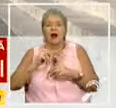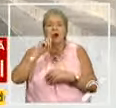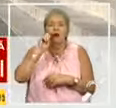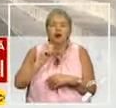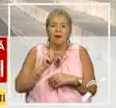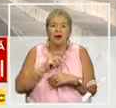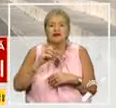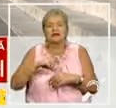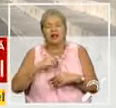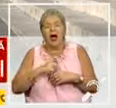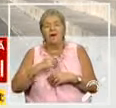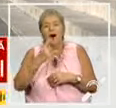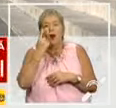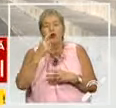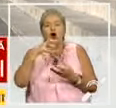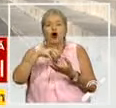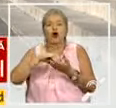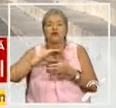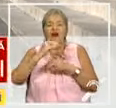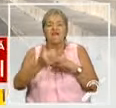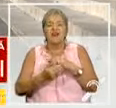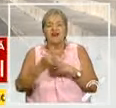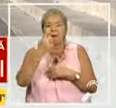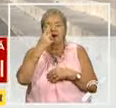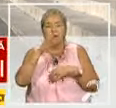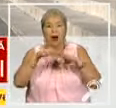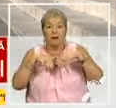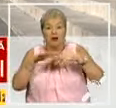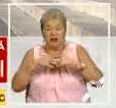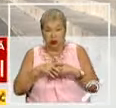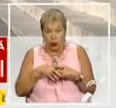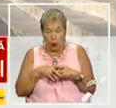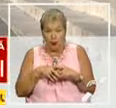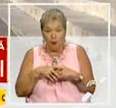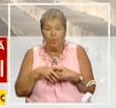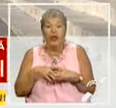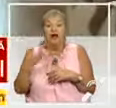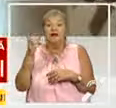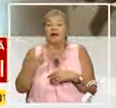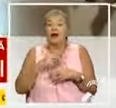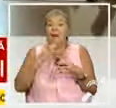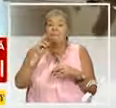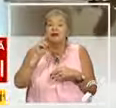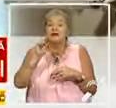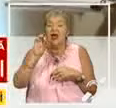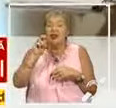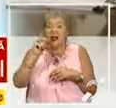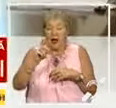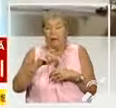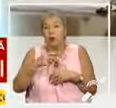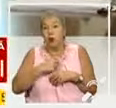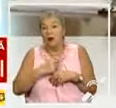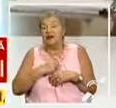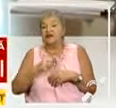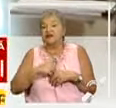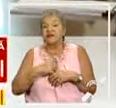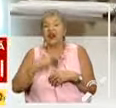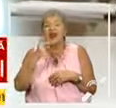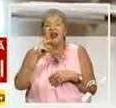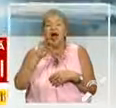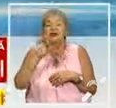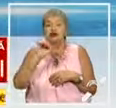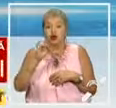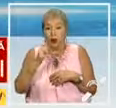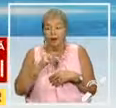să aibă câte un post de vicepremier. Potrivit surselor, din partea Partidului Social Democrat, ar putea să fie Marian Neacșu.